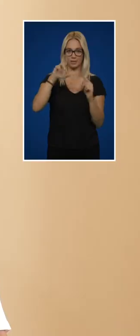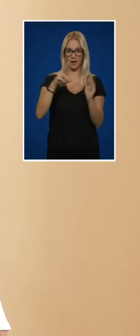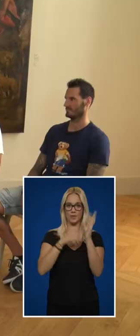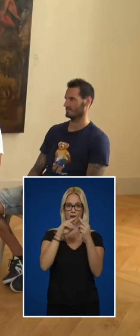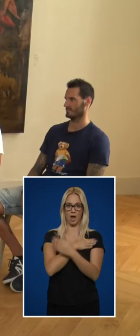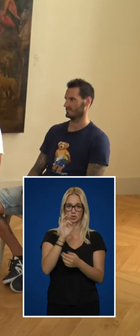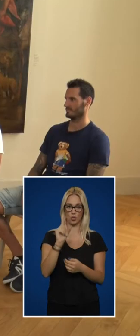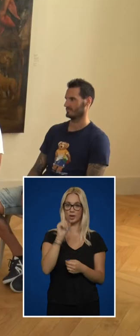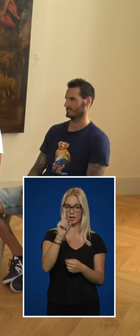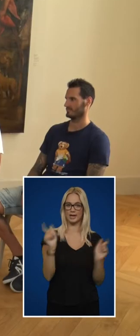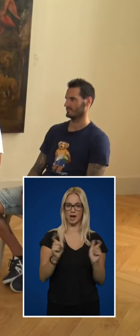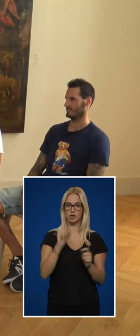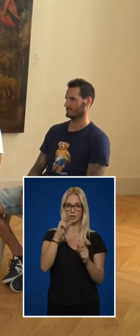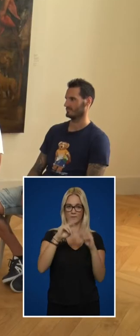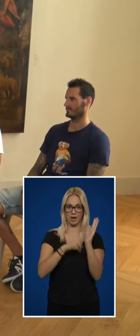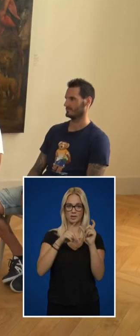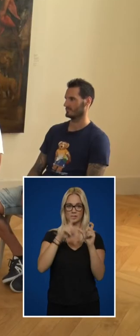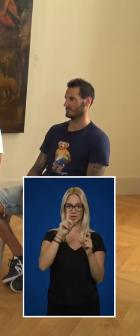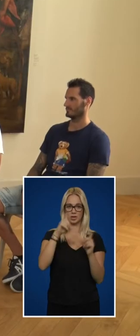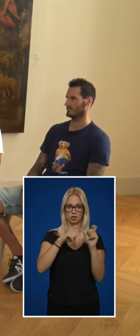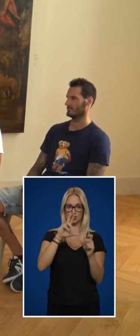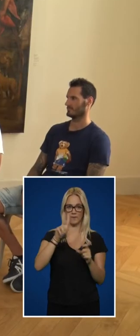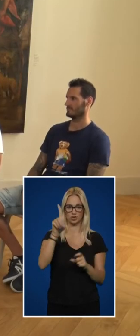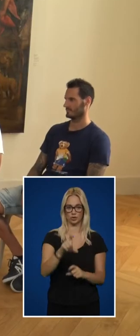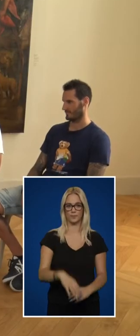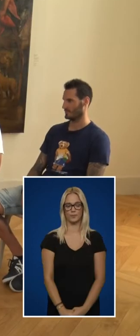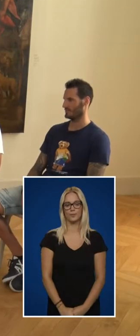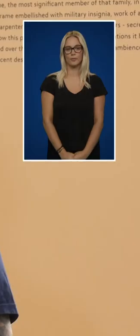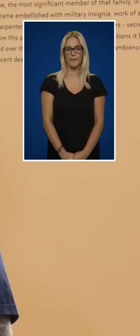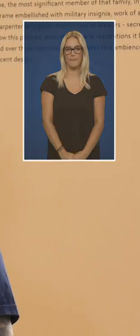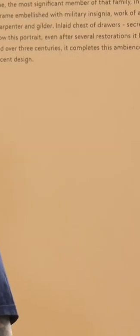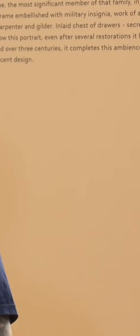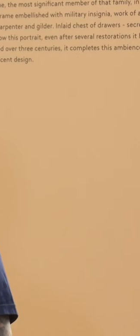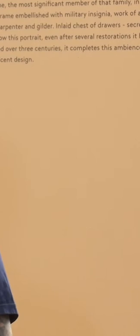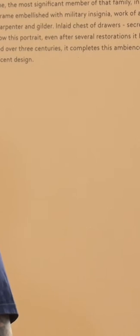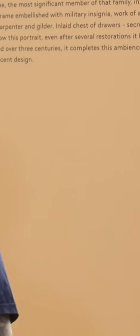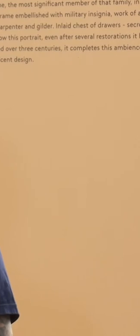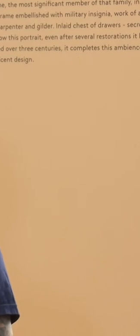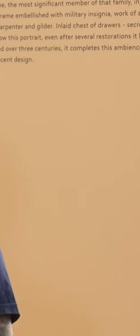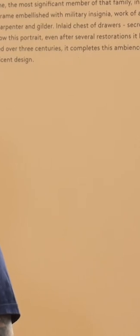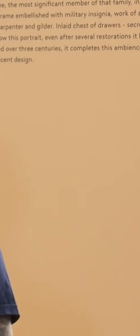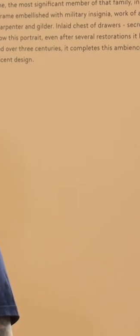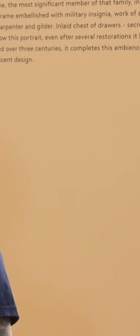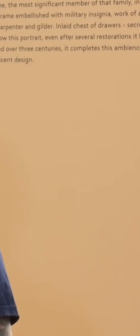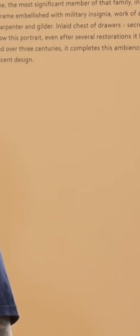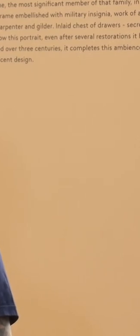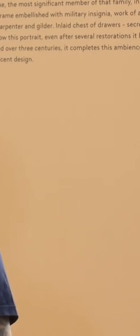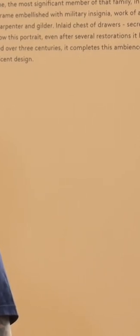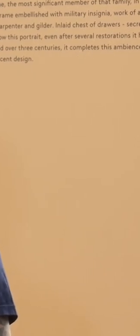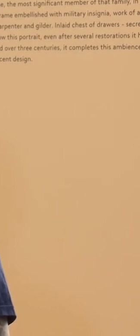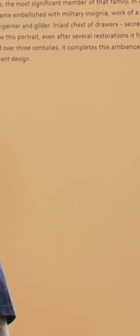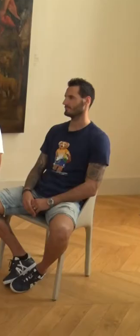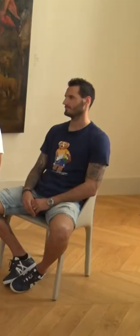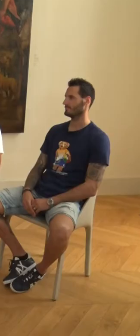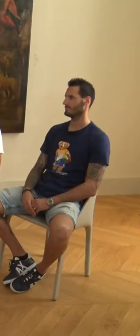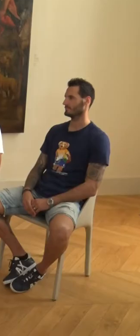Zadra, Ante Nazor. Dobar dan. I igrač Ivan Sirišćević. Dobar dan. Lijep pozdrav evo našim gostima. Počeli smo